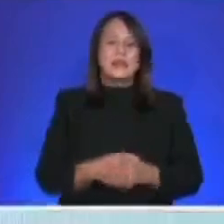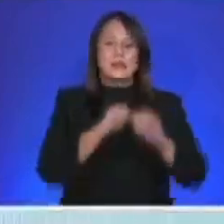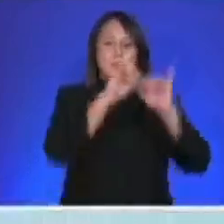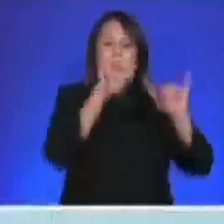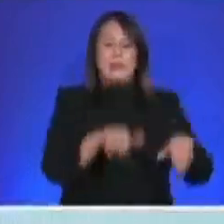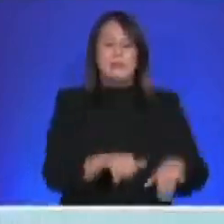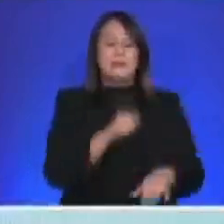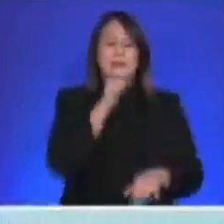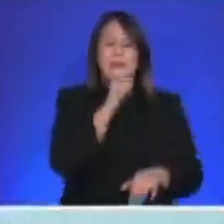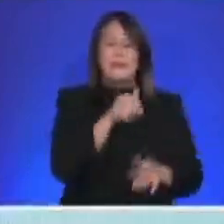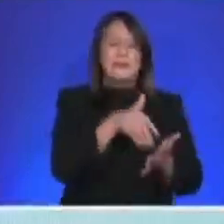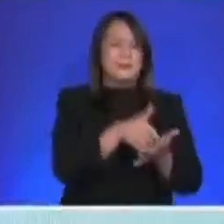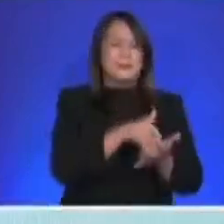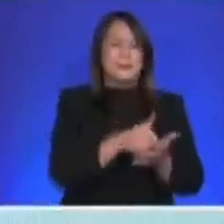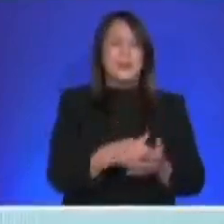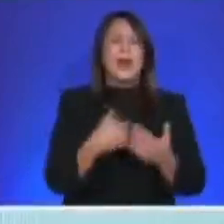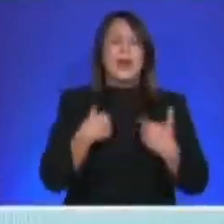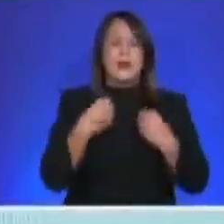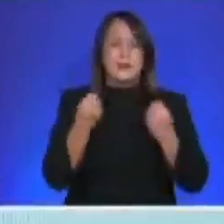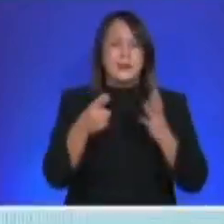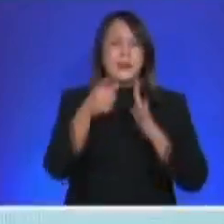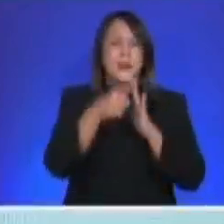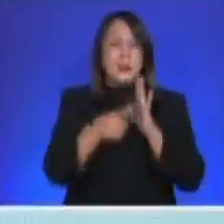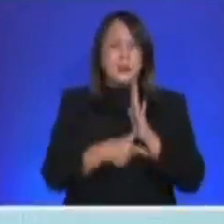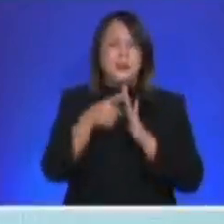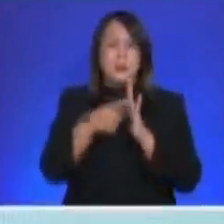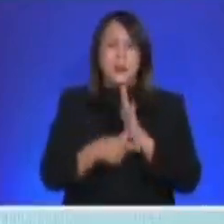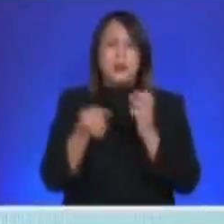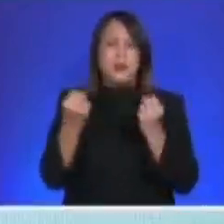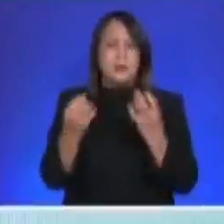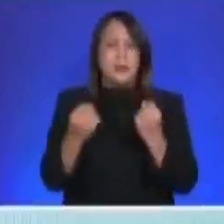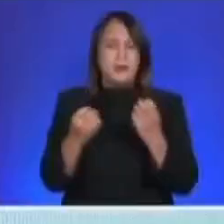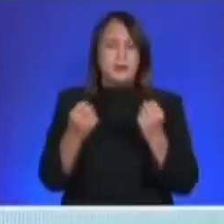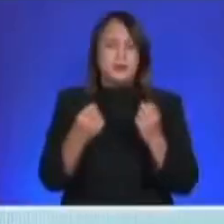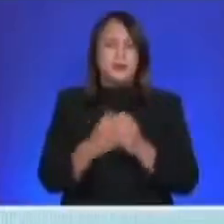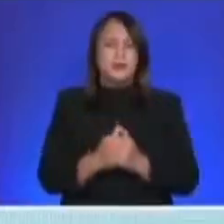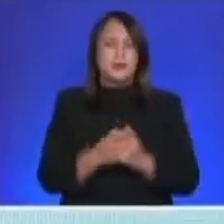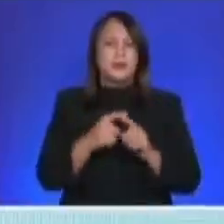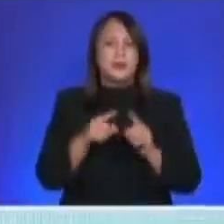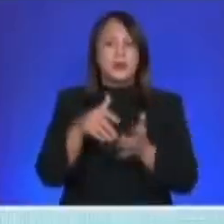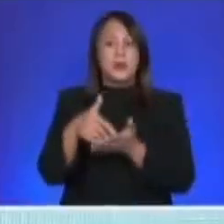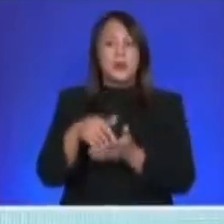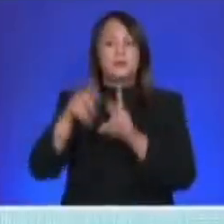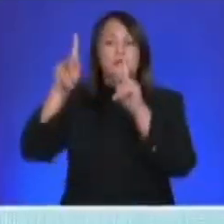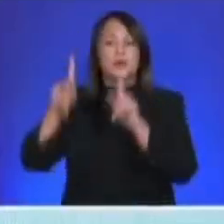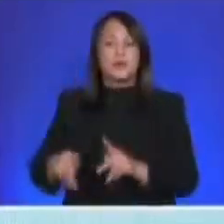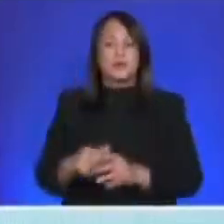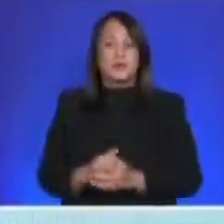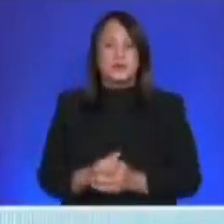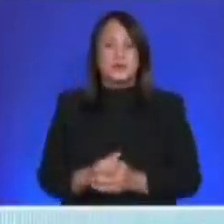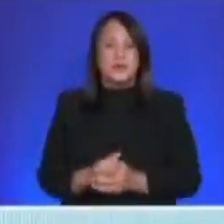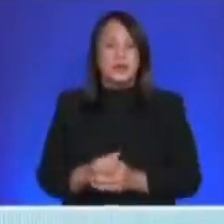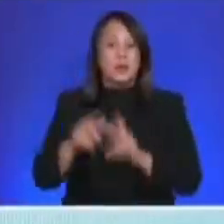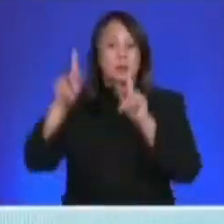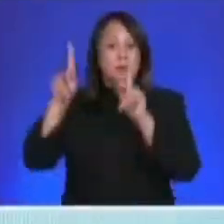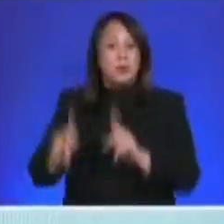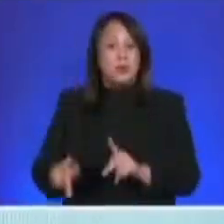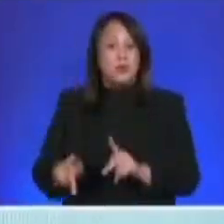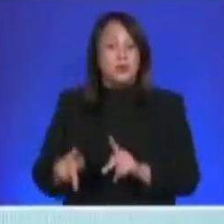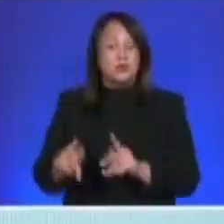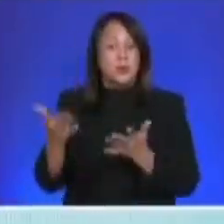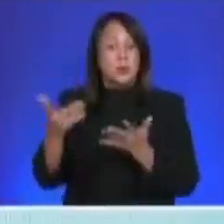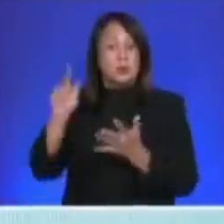sistema, marami tayong mga batas, mga institusyon na tumatakbo. Kahinaan po ng tao, kahinaan ng tao sa